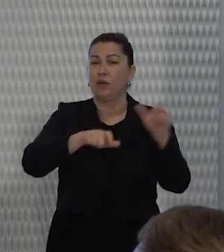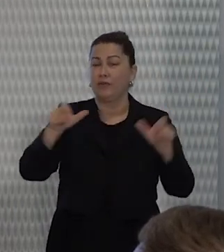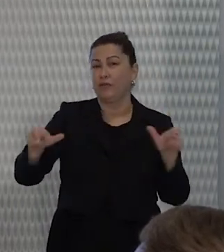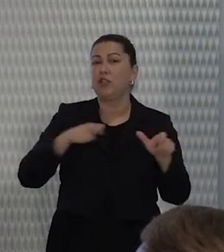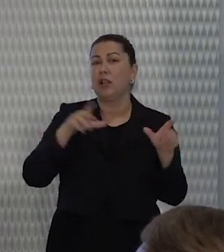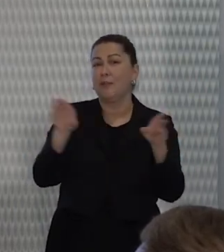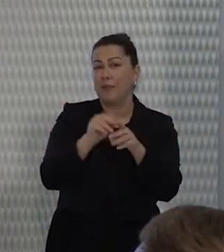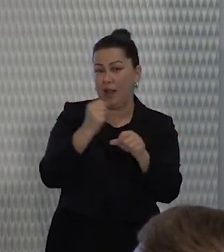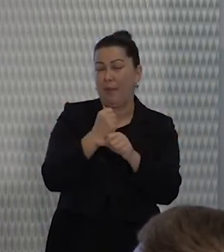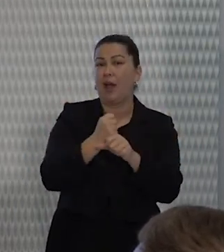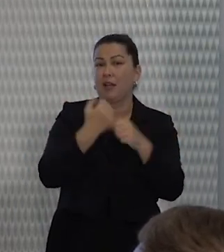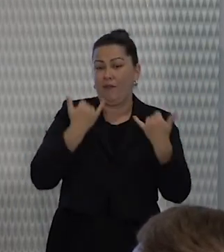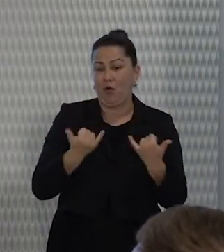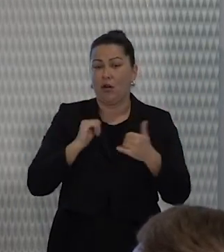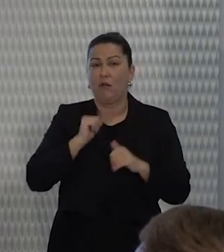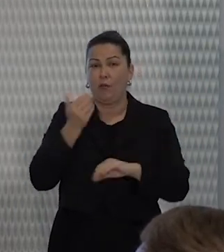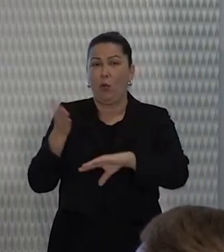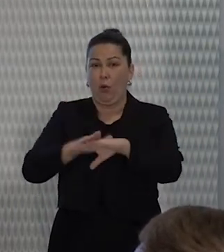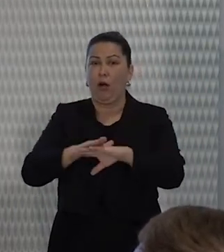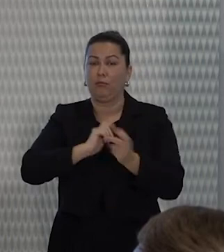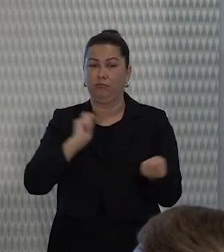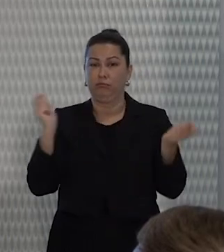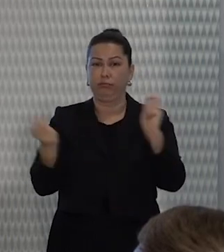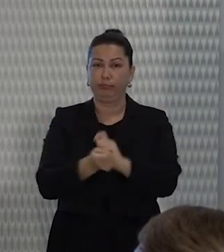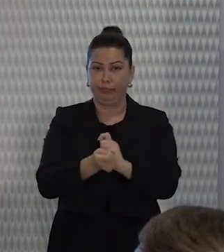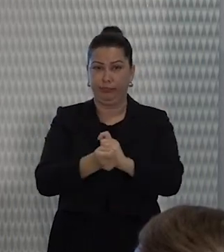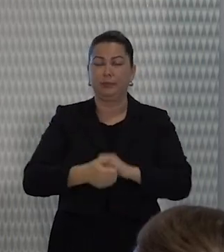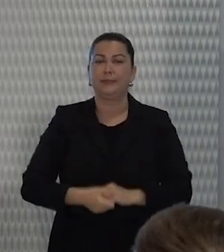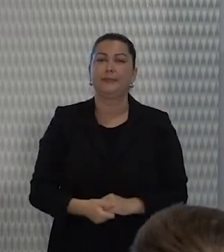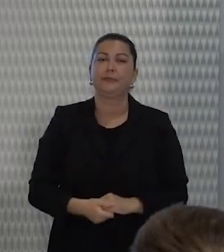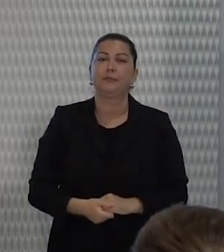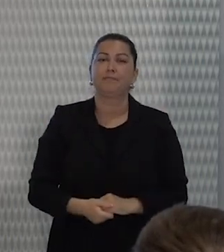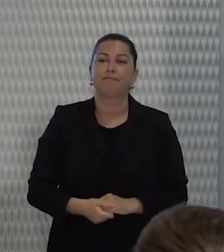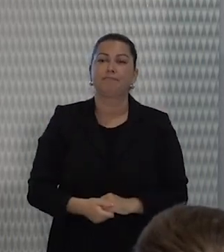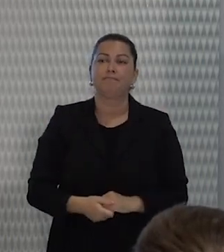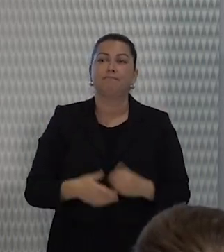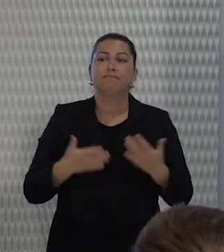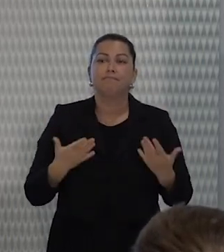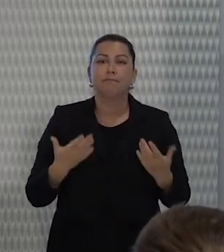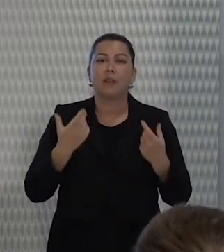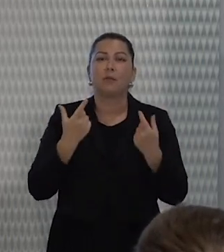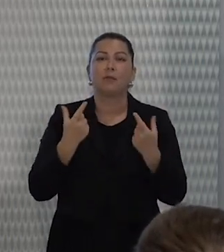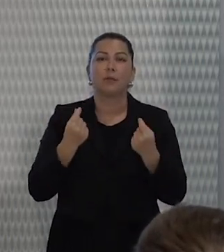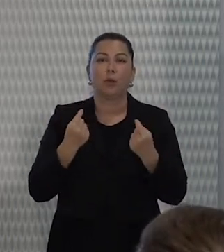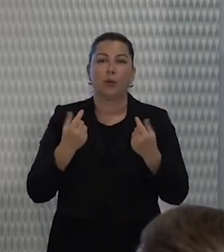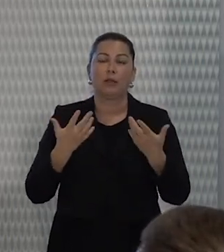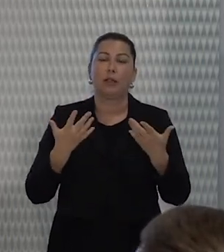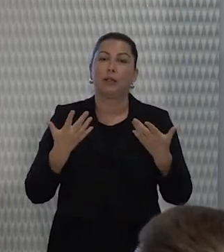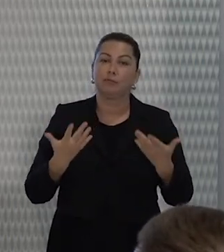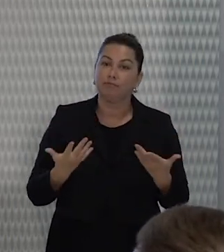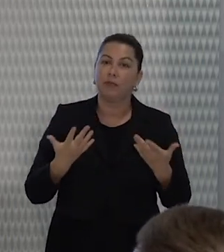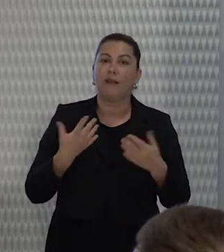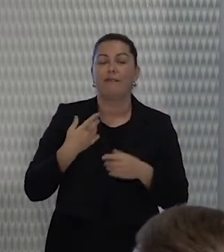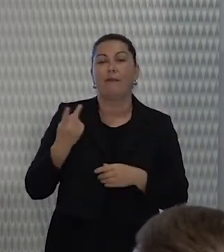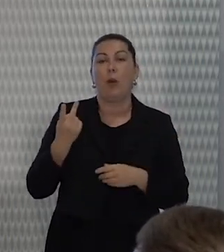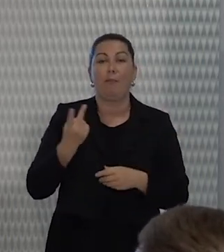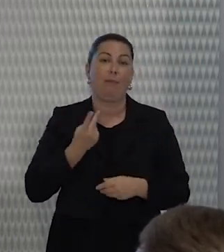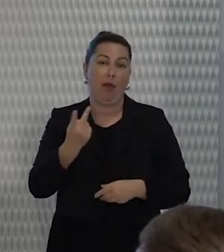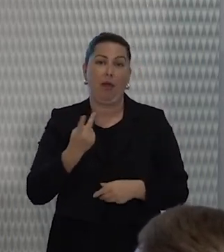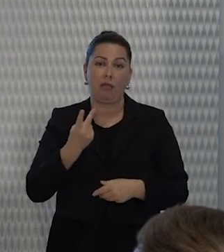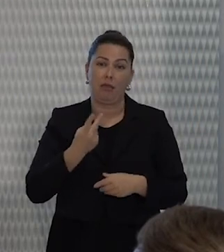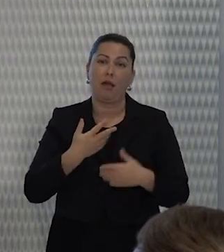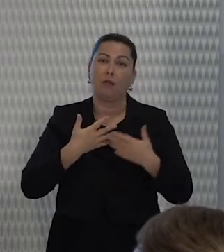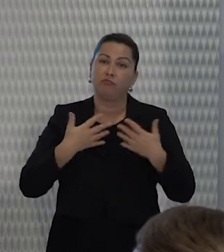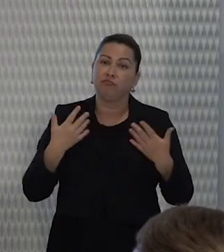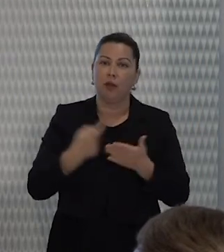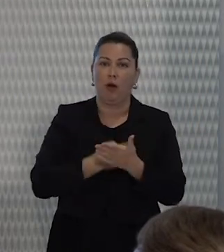Mitarbeitern von einem Tag auf den anderen ändern. Und das bedeutet eine Herausforderung für beide, sowohl für